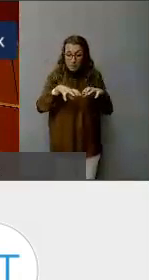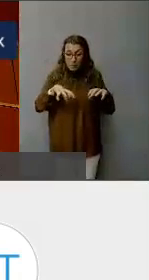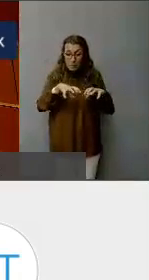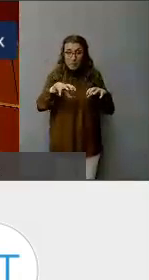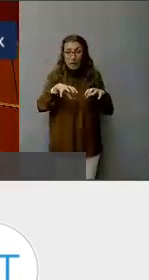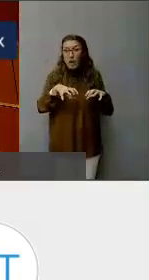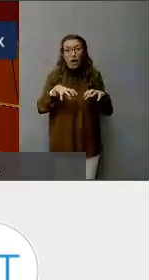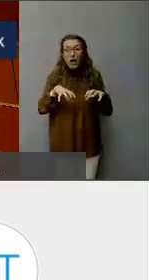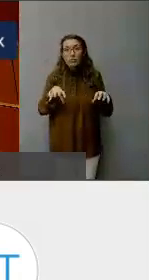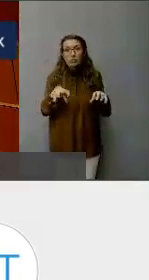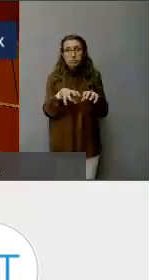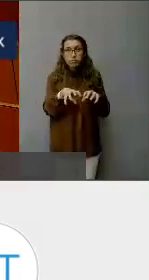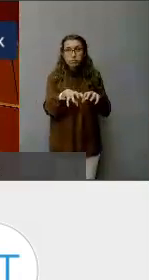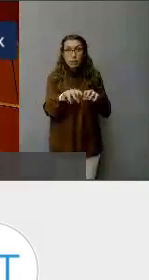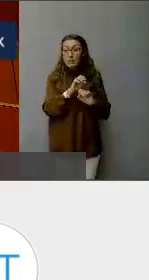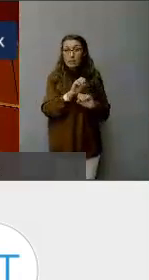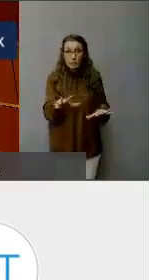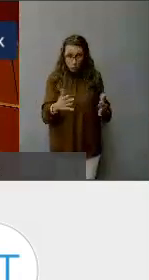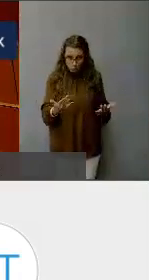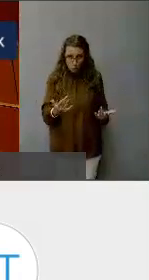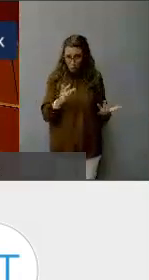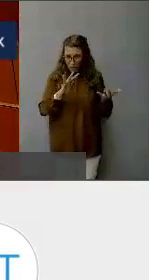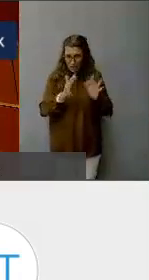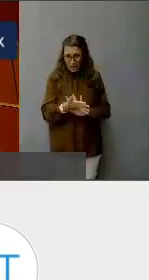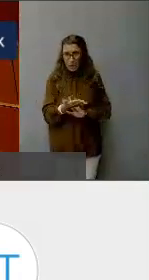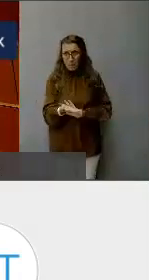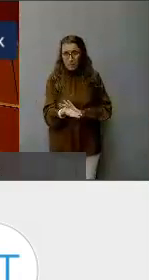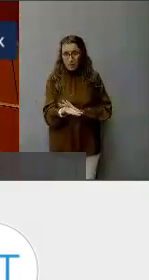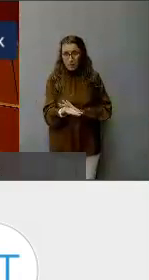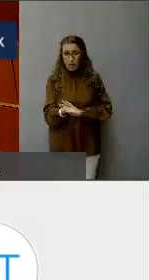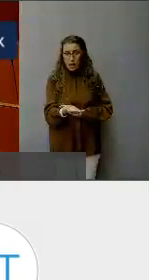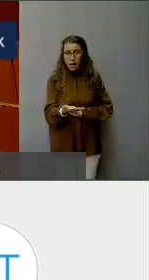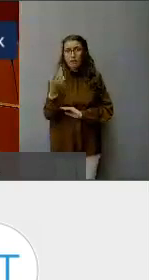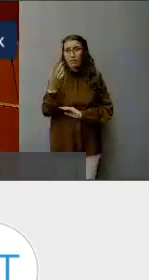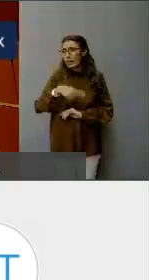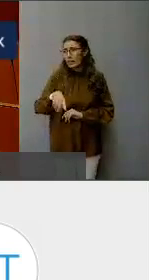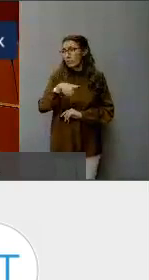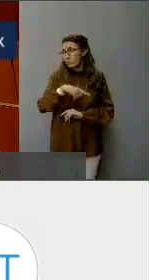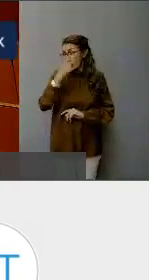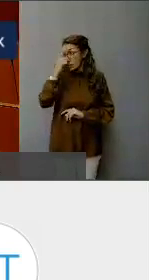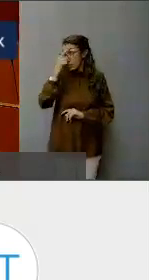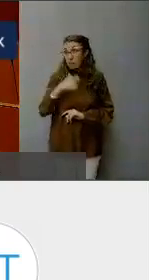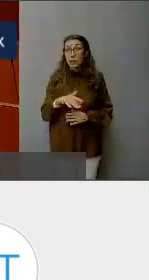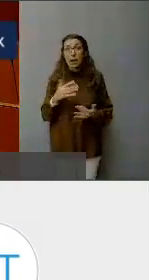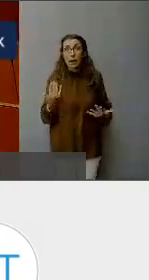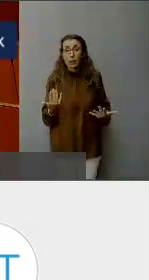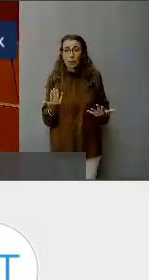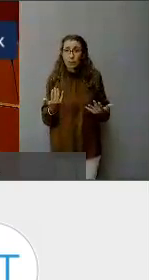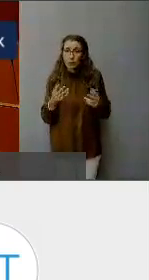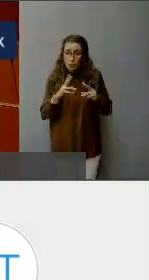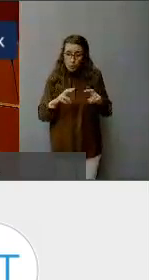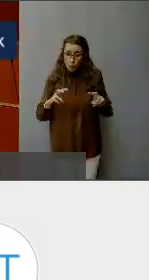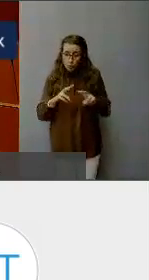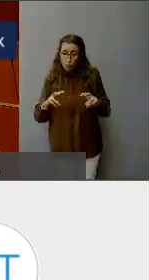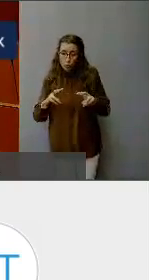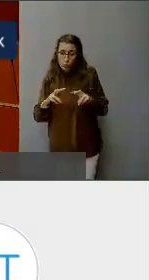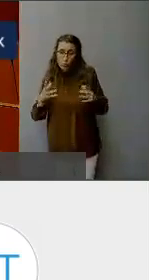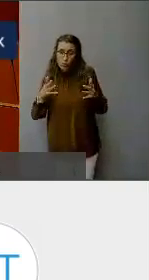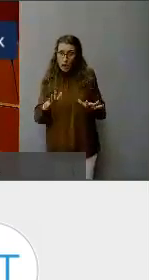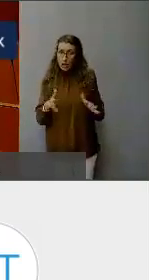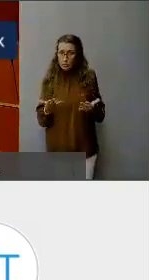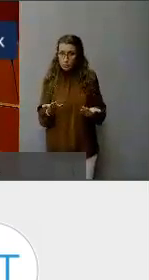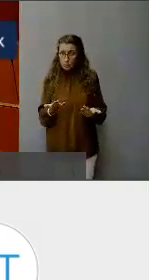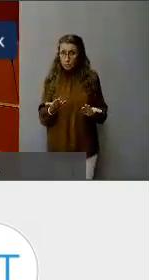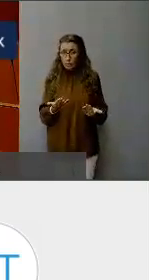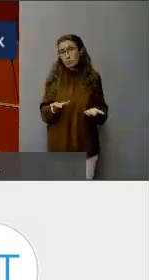di le cose che io penso che siamo tutti accresciuti da queste da questo studio di questa delibera ci si